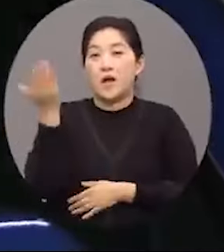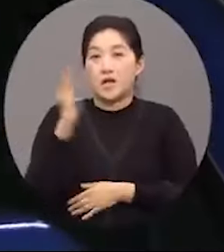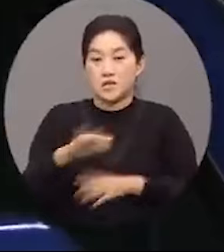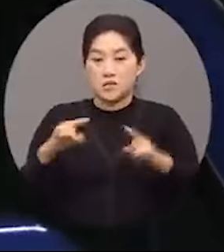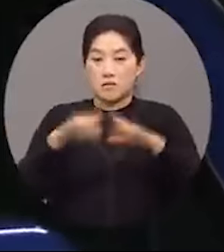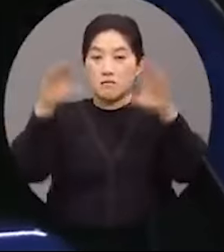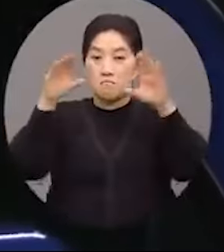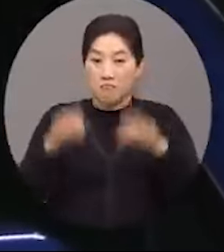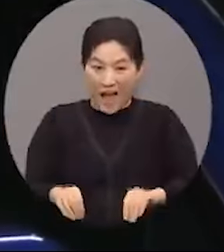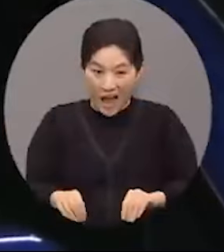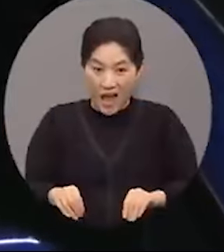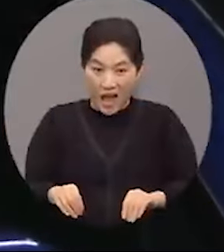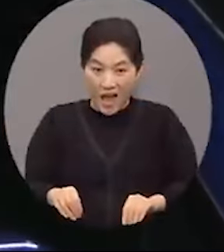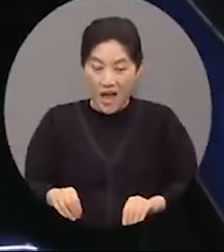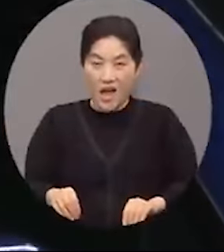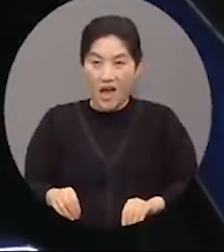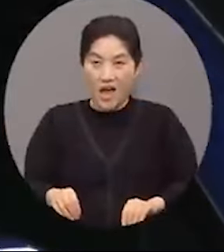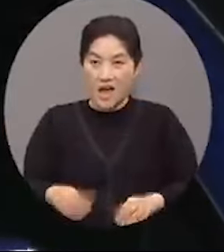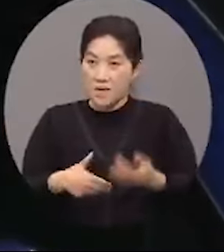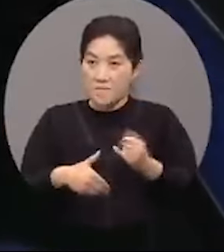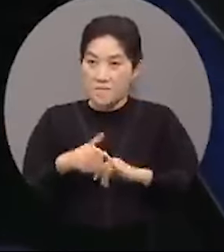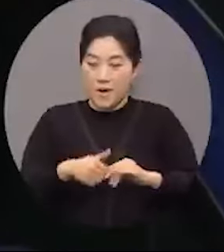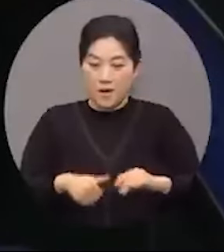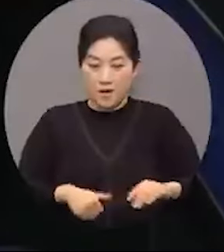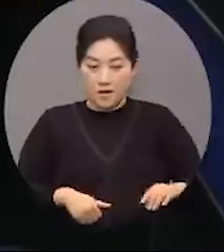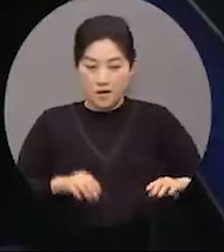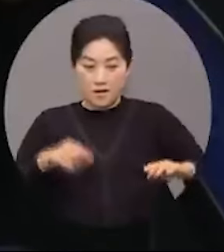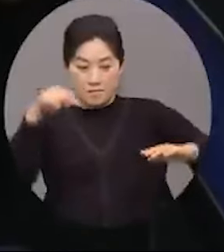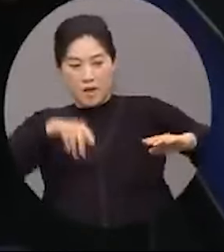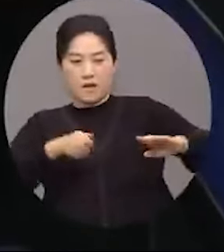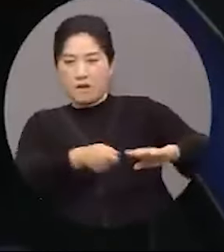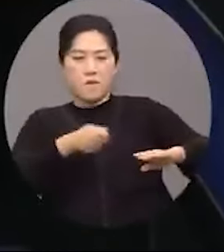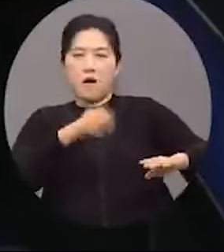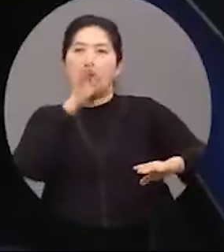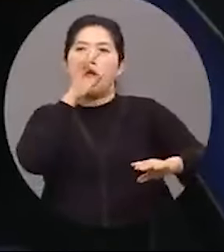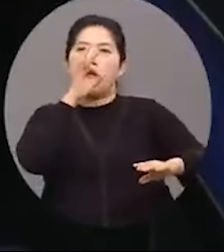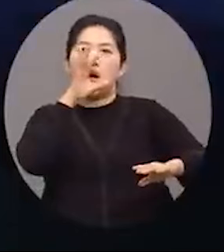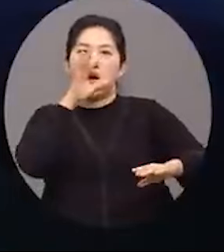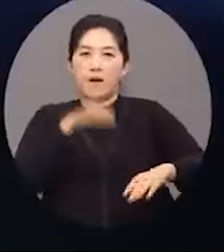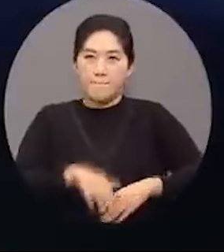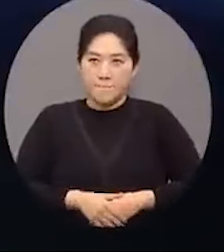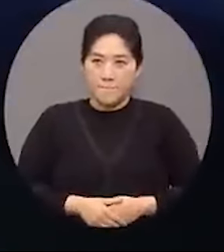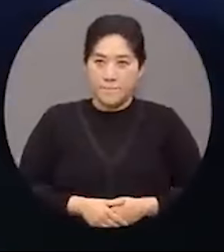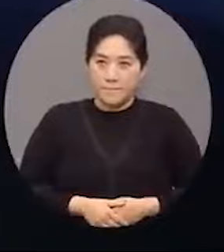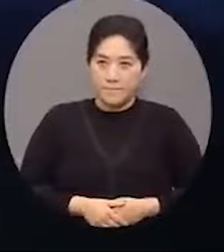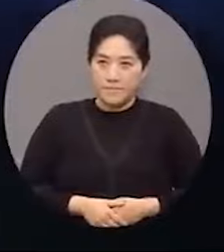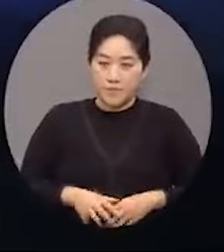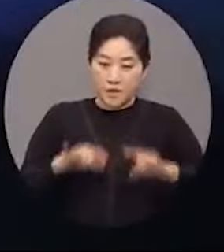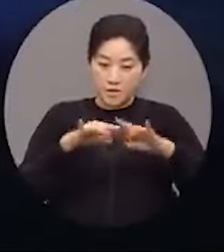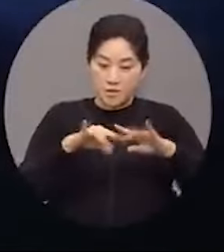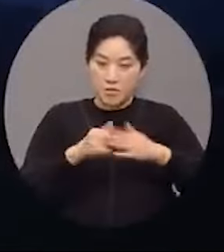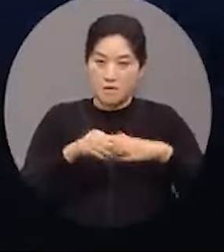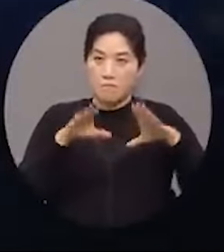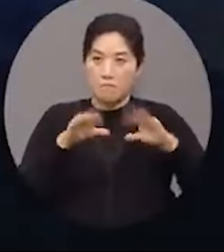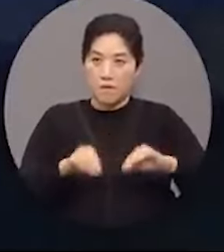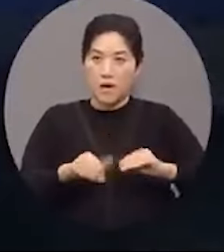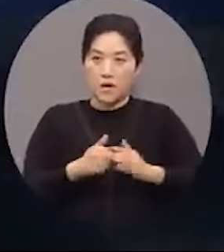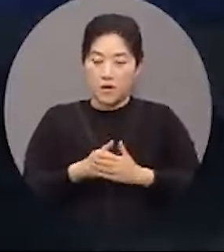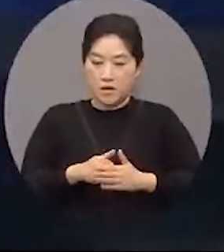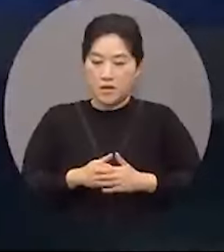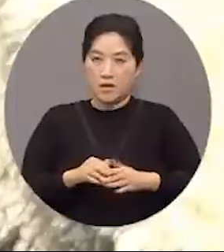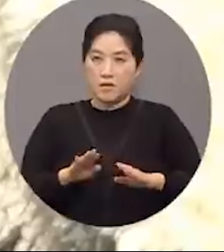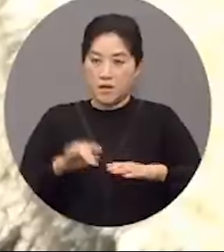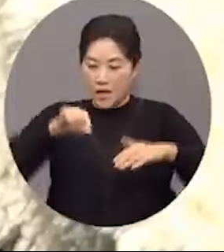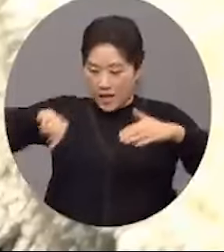하지만 전원장치가 작동하지 않으면 밖에선 절대로 문을 열 수 없습니다. 전기가 나가면 문은 안에서 열